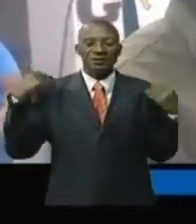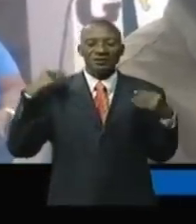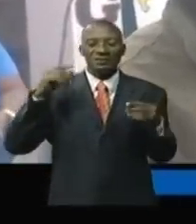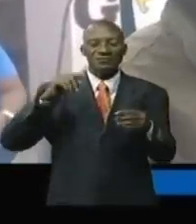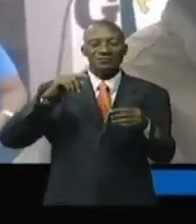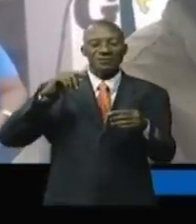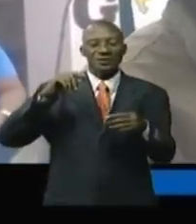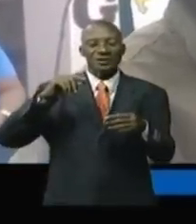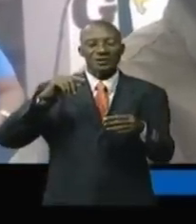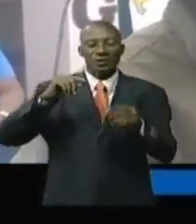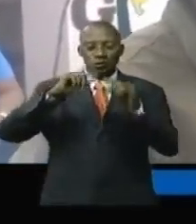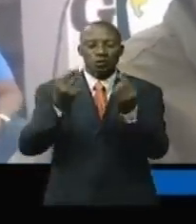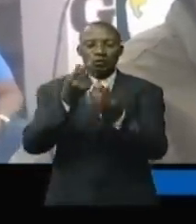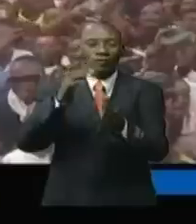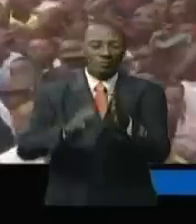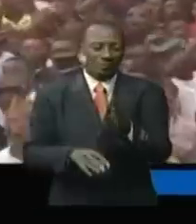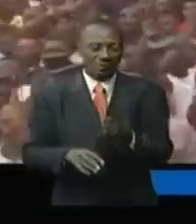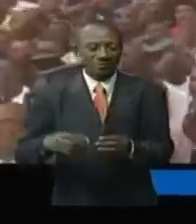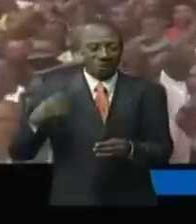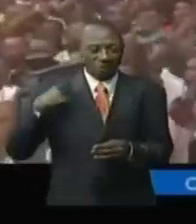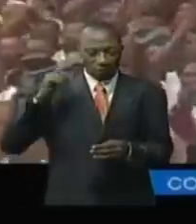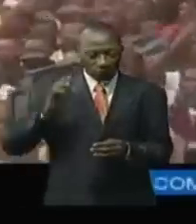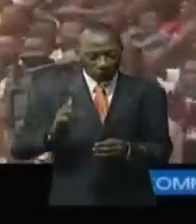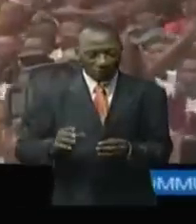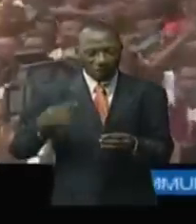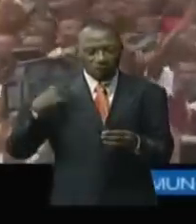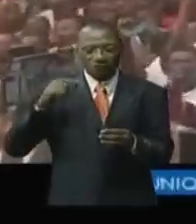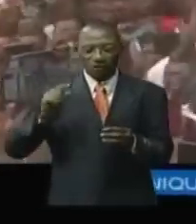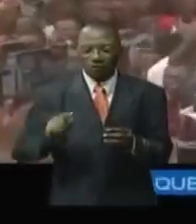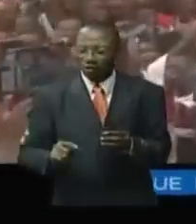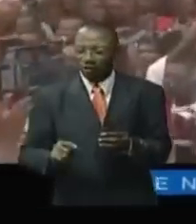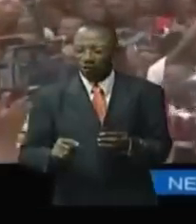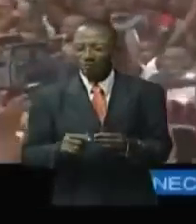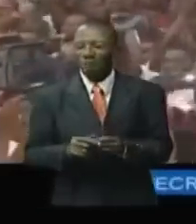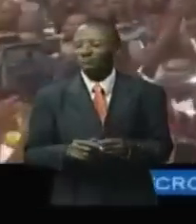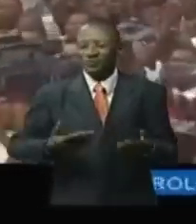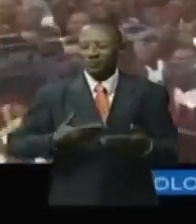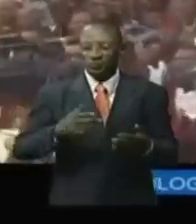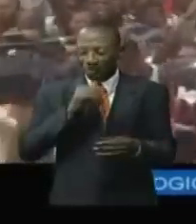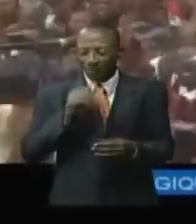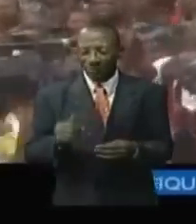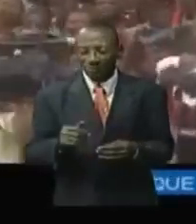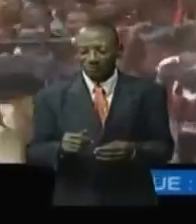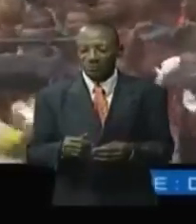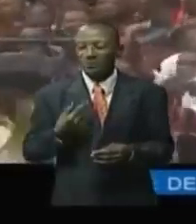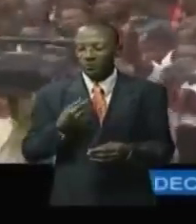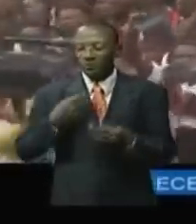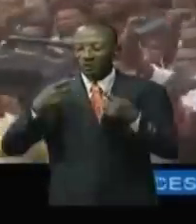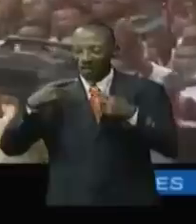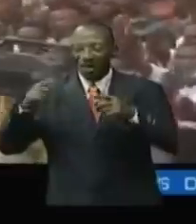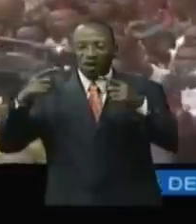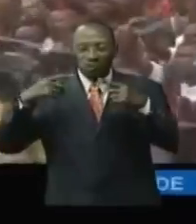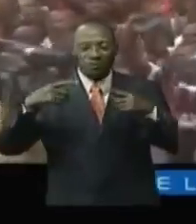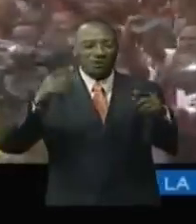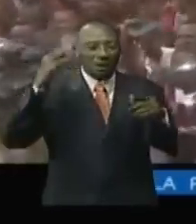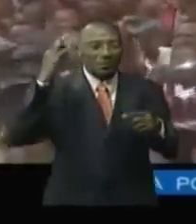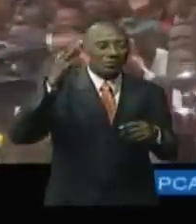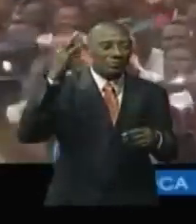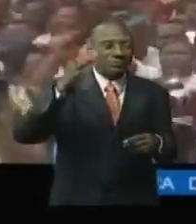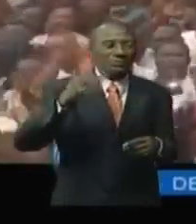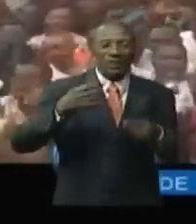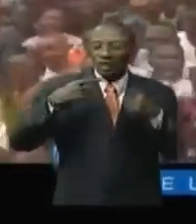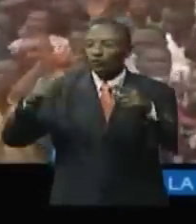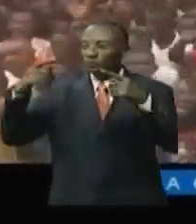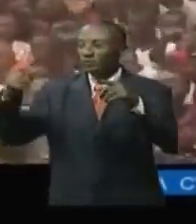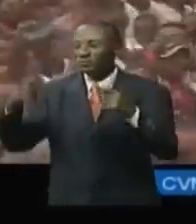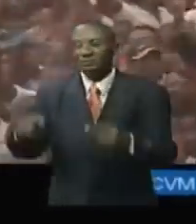de Pangui d'user des pardons mutuels, de privilégier l'unité et éviter la justice populaire, tout en dénonçant une main